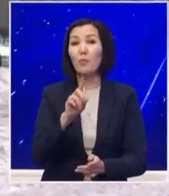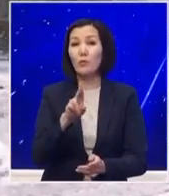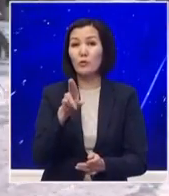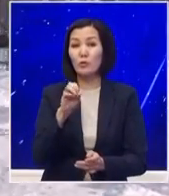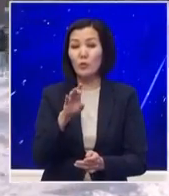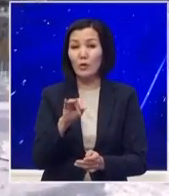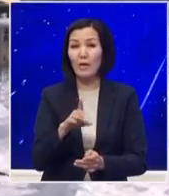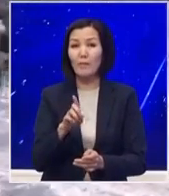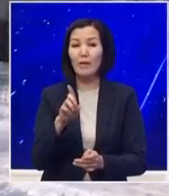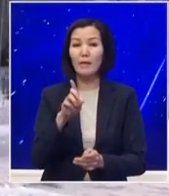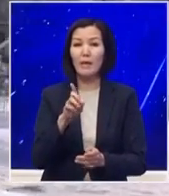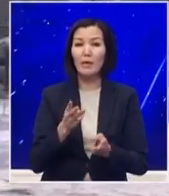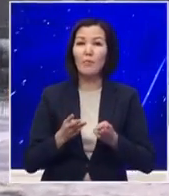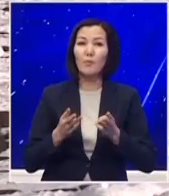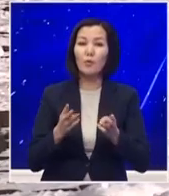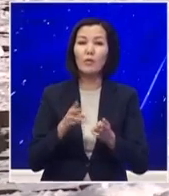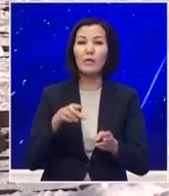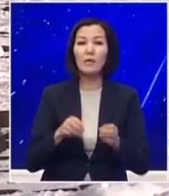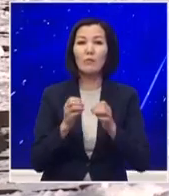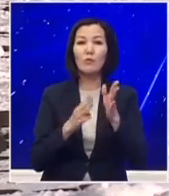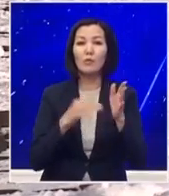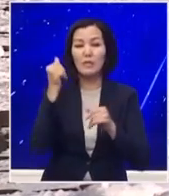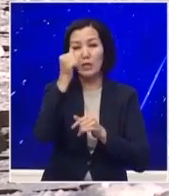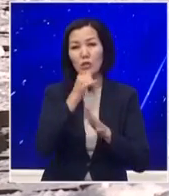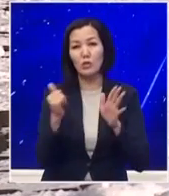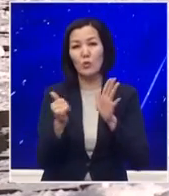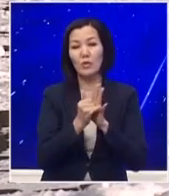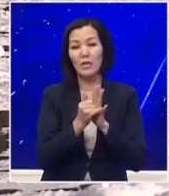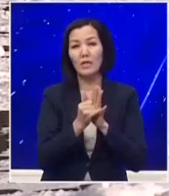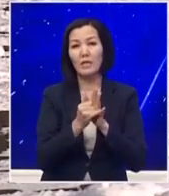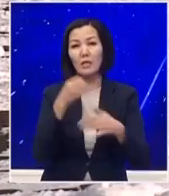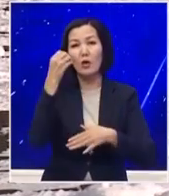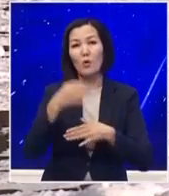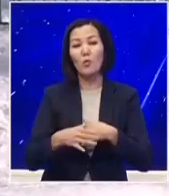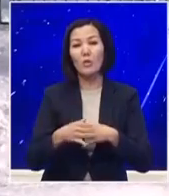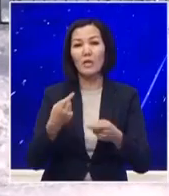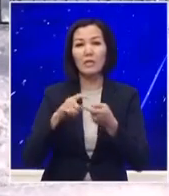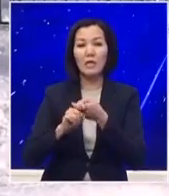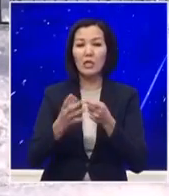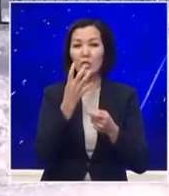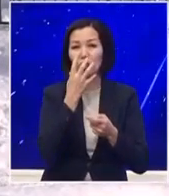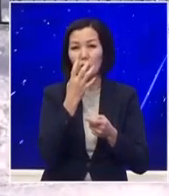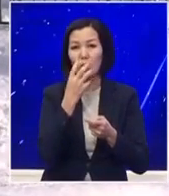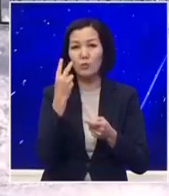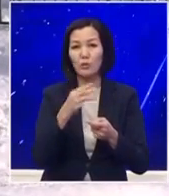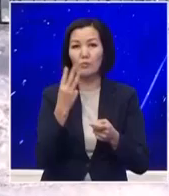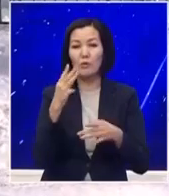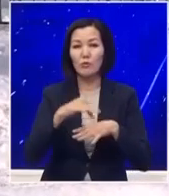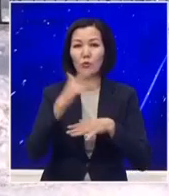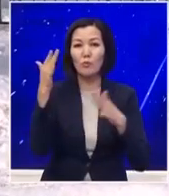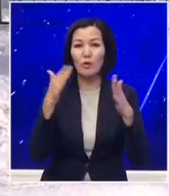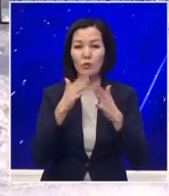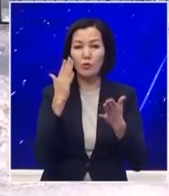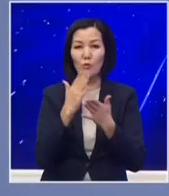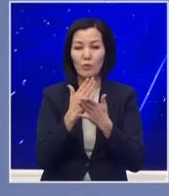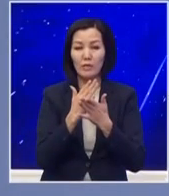шағын ауданына блокты модульді қазандық 2018 жылы орнатылды. Орталықтан келетін жылудың қазір рахатын 23 көп қабатты тұрғын үй